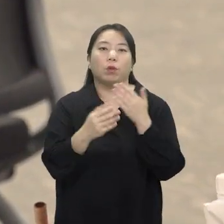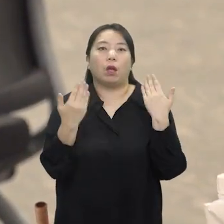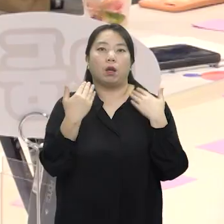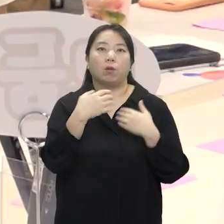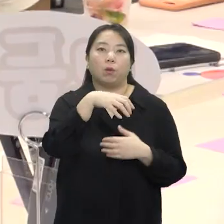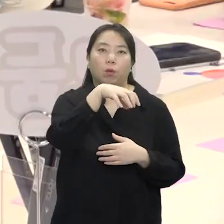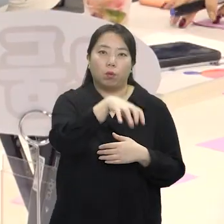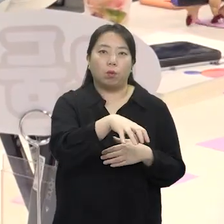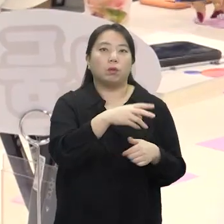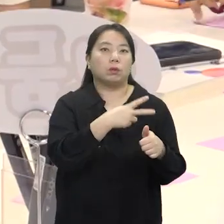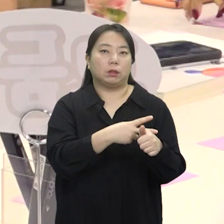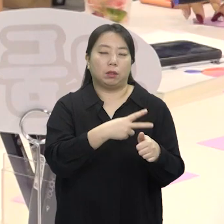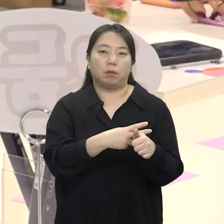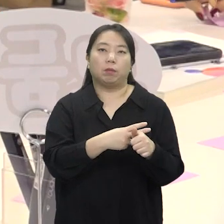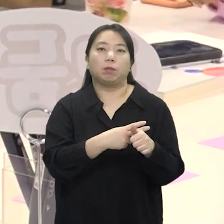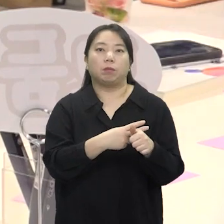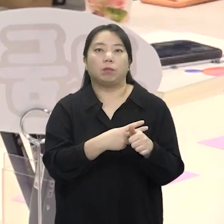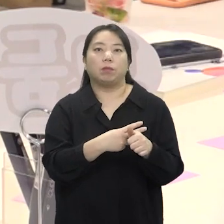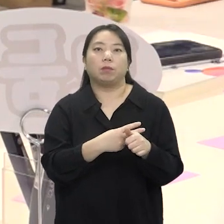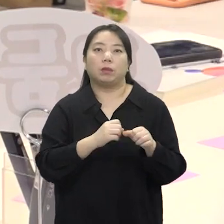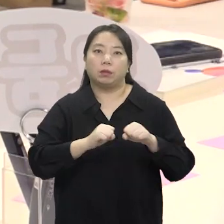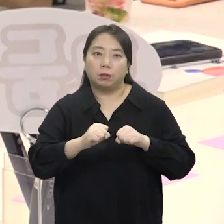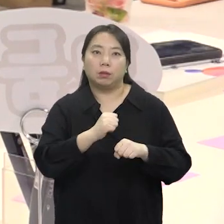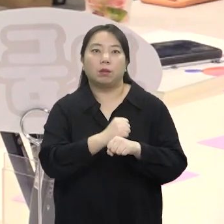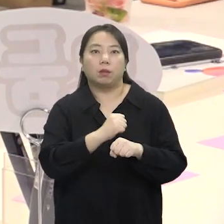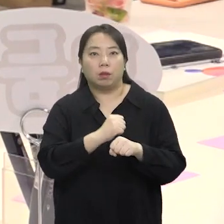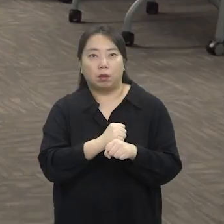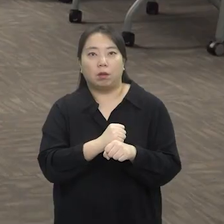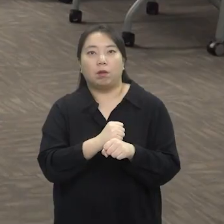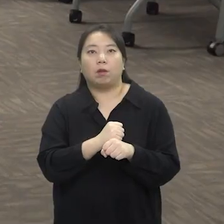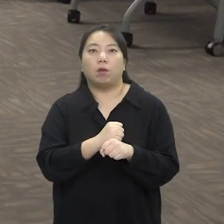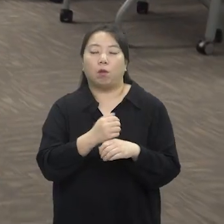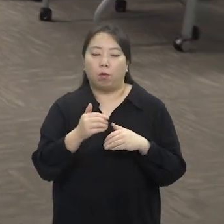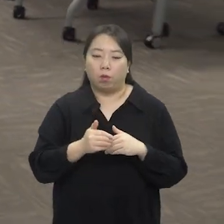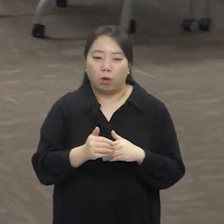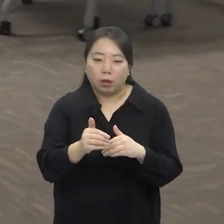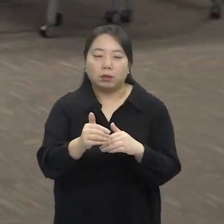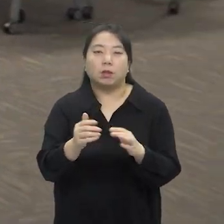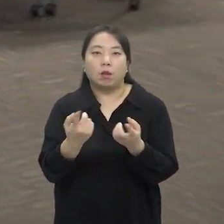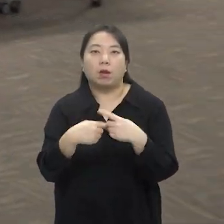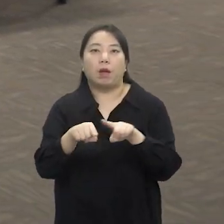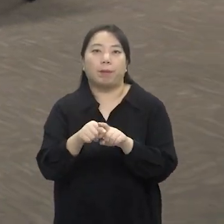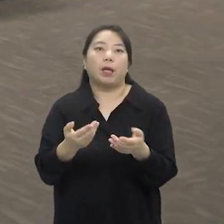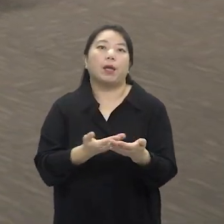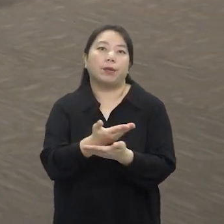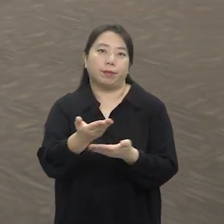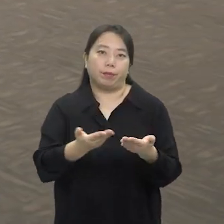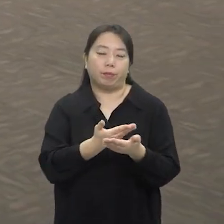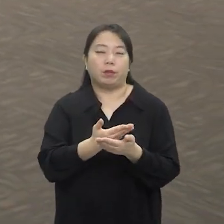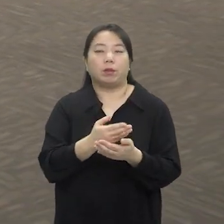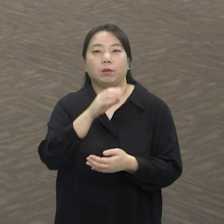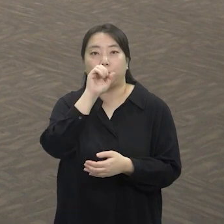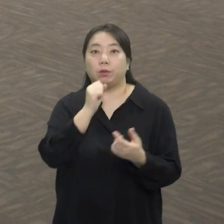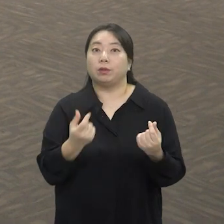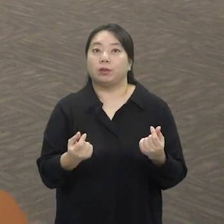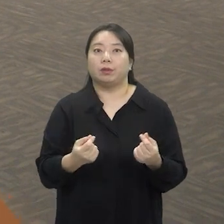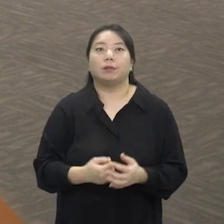현장 선생님들이 실천하고 사유한 과정과 결실을 나누는 자리로 지속되길